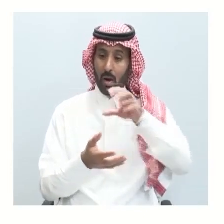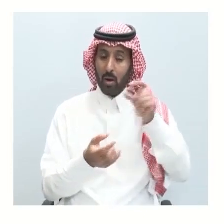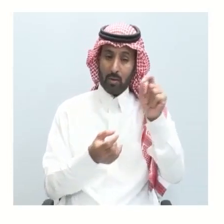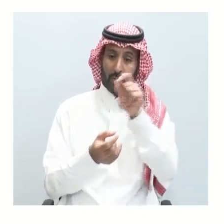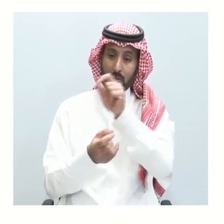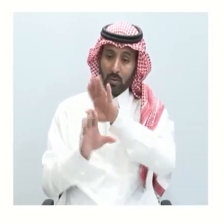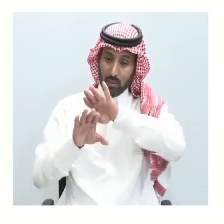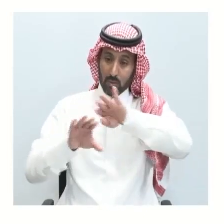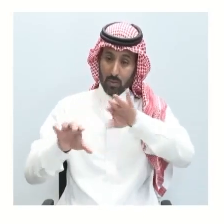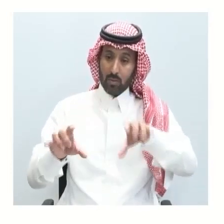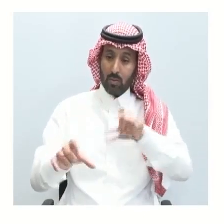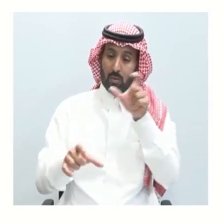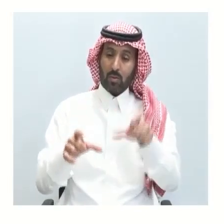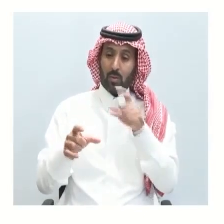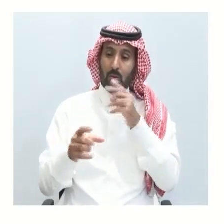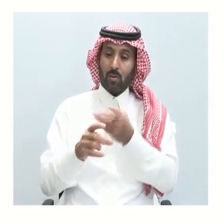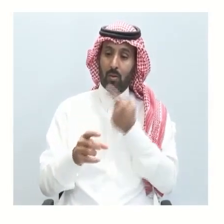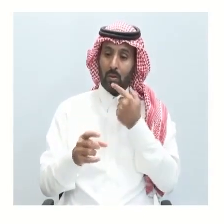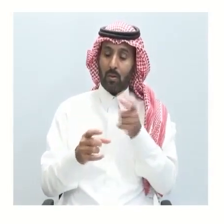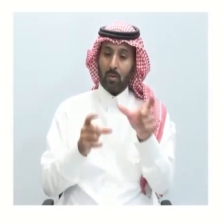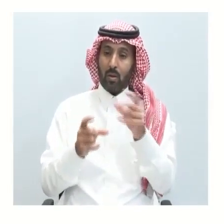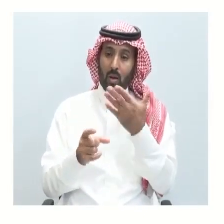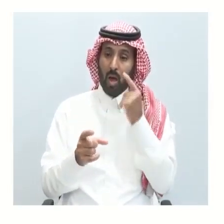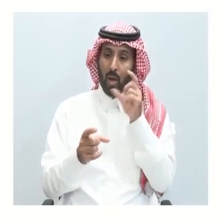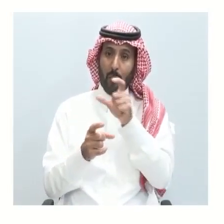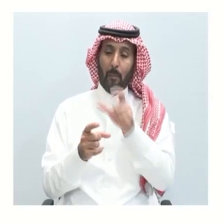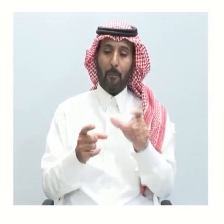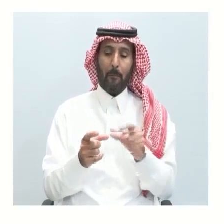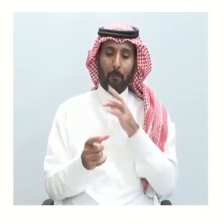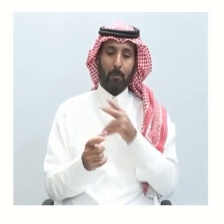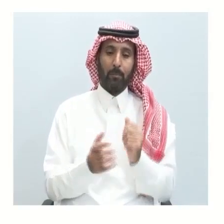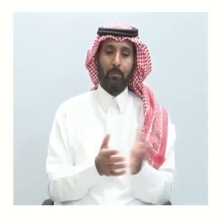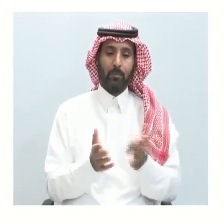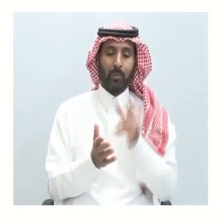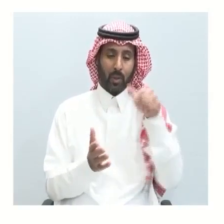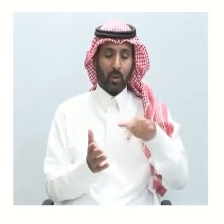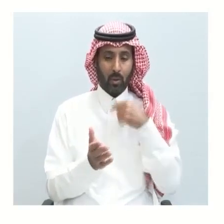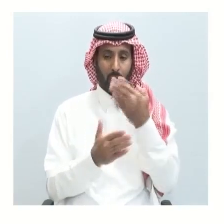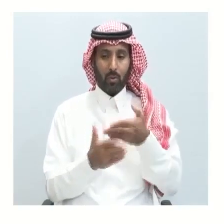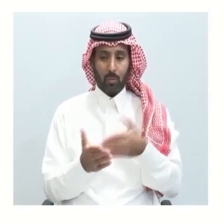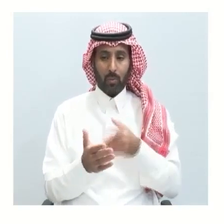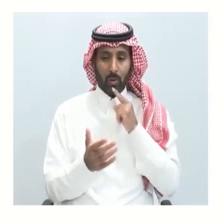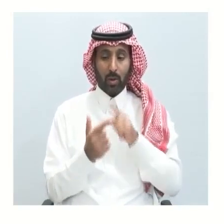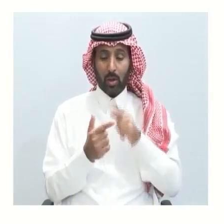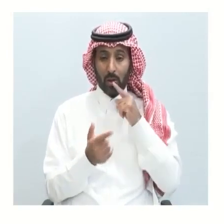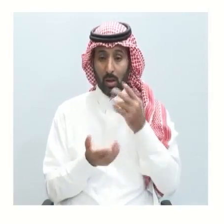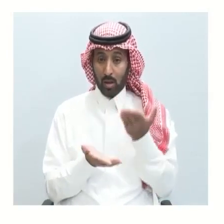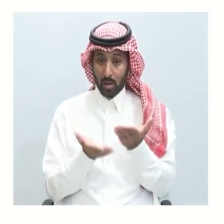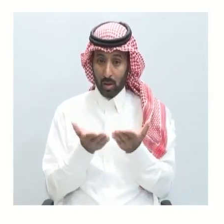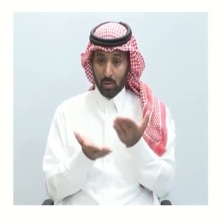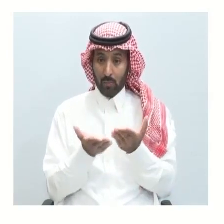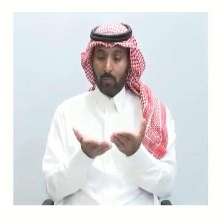الذرات لمادة أو أكثر لإنتاج مواد جديدة مختلفة. اليوم وصلنا إلى